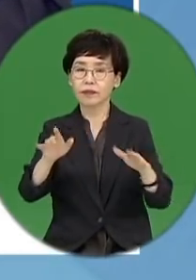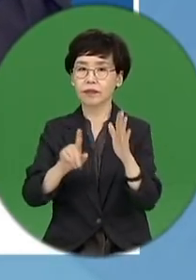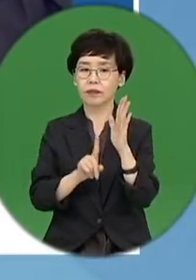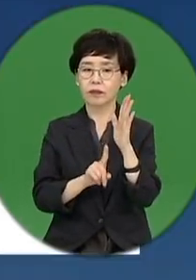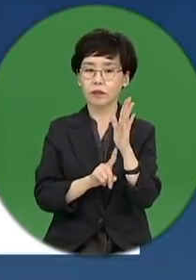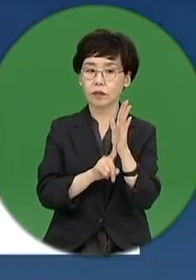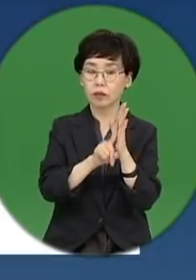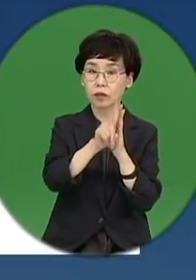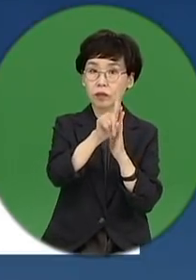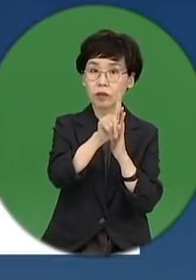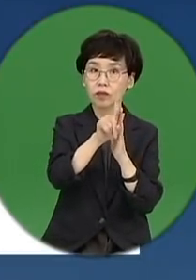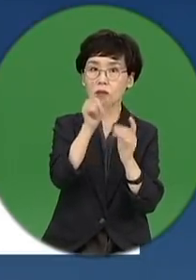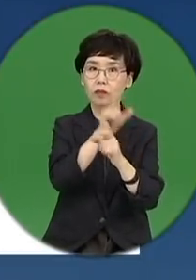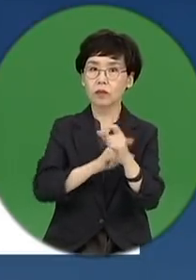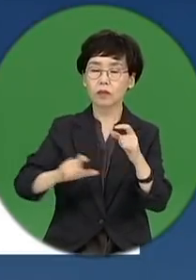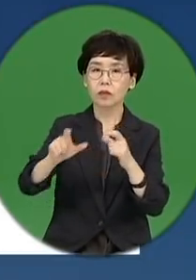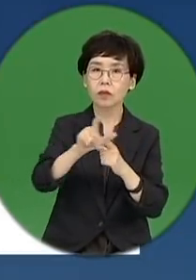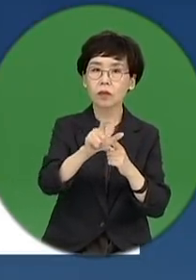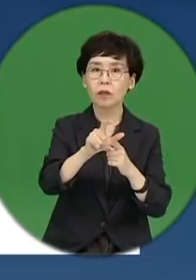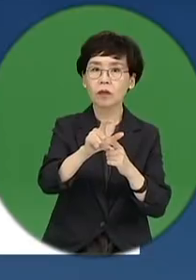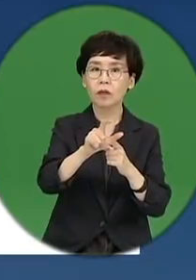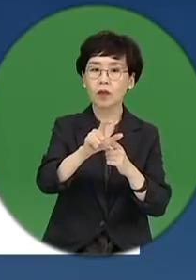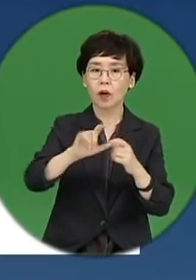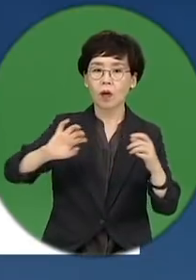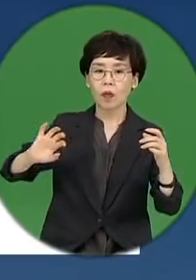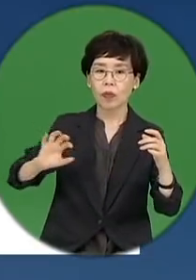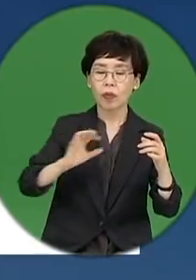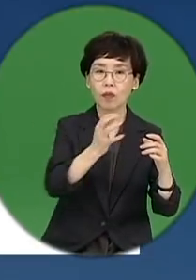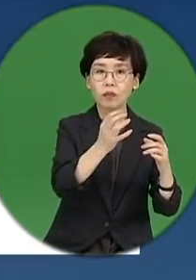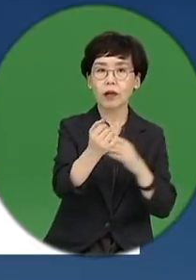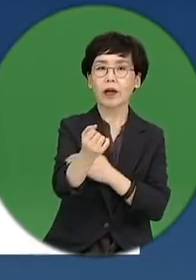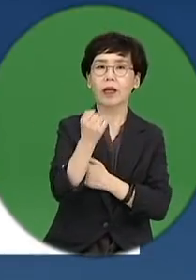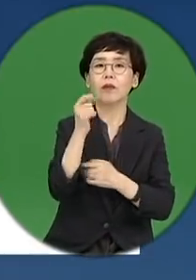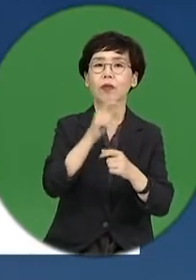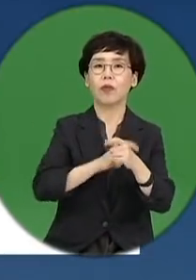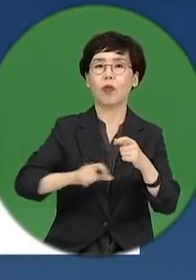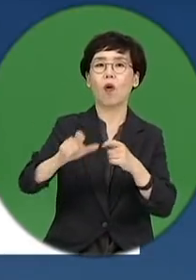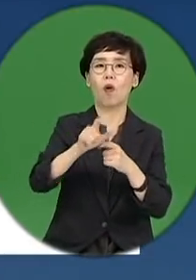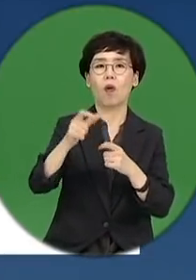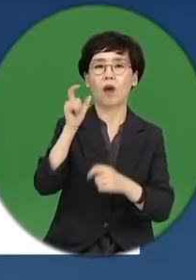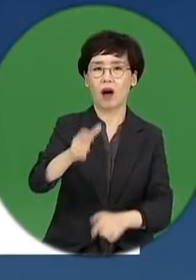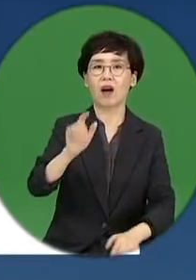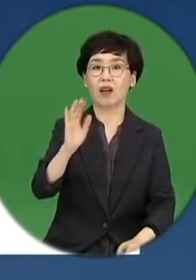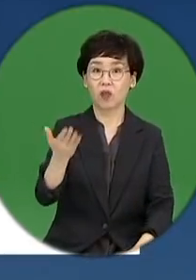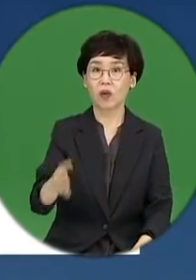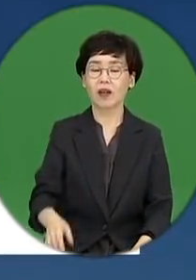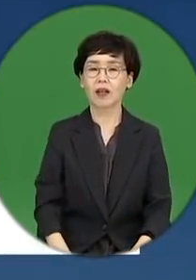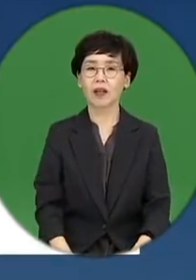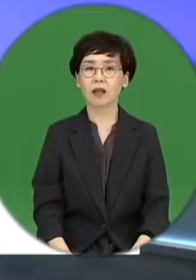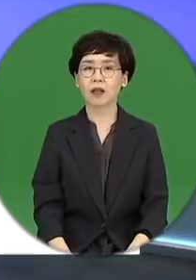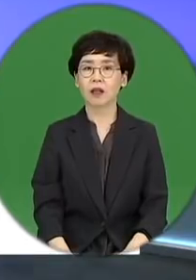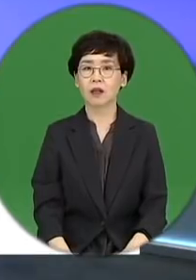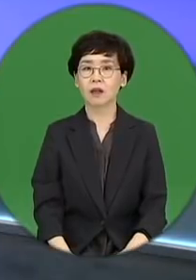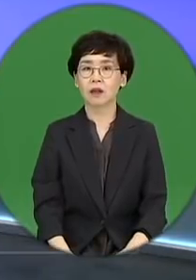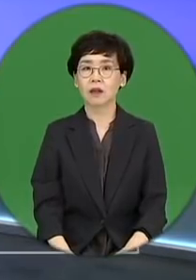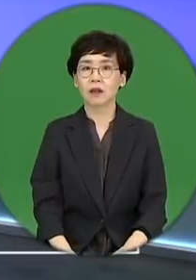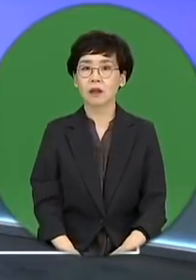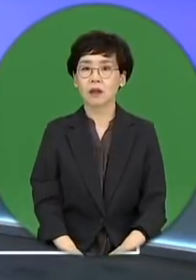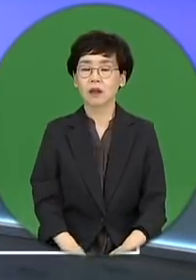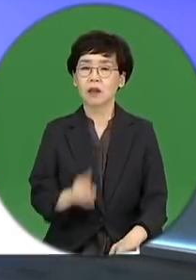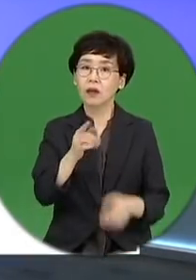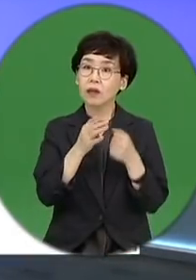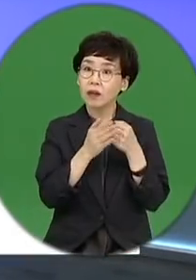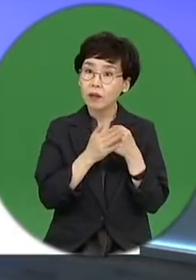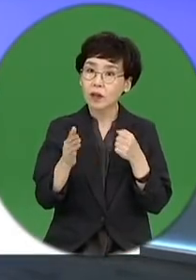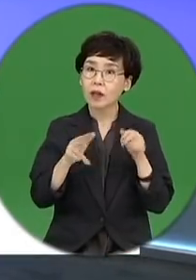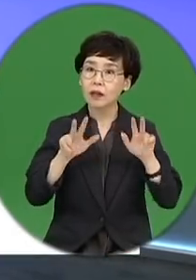수온이 높으면 높을수록 그 위를 지나는 태풍의 위력은 그대로 강하다. 유지되고 강해지는 거죠. 유지되고 강해진다. 예. 이것 때문에